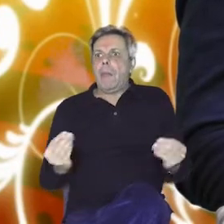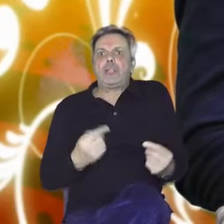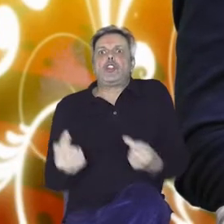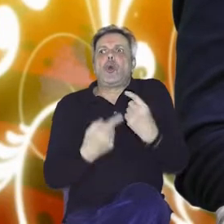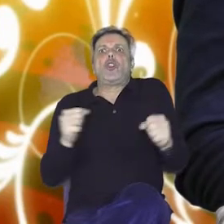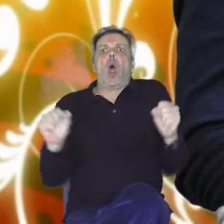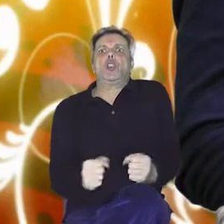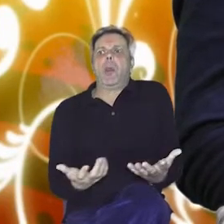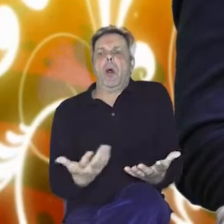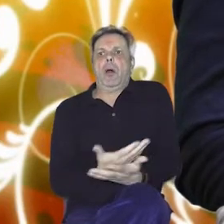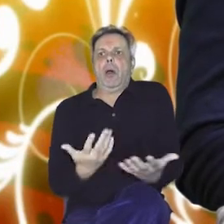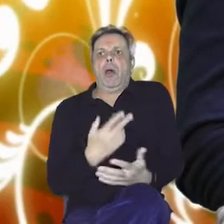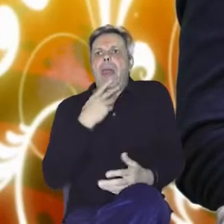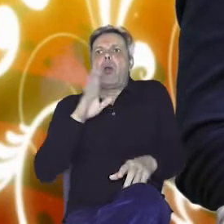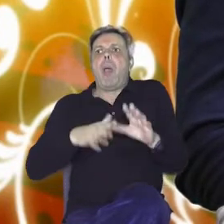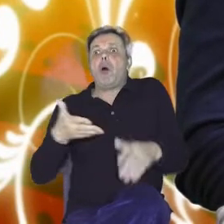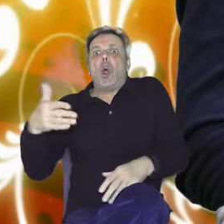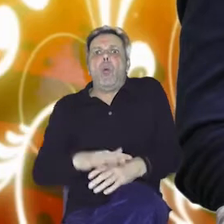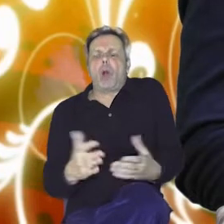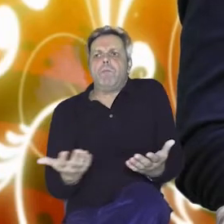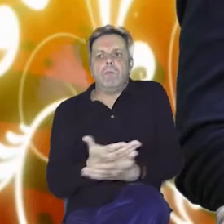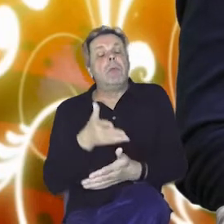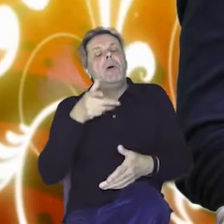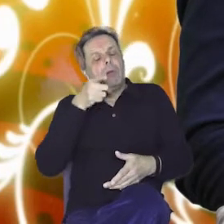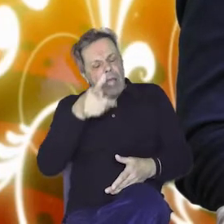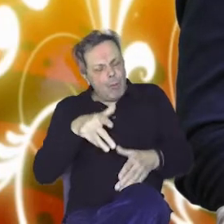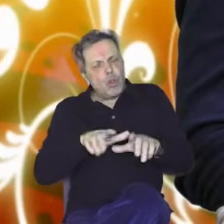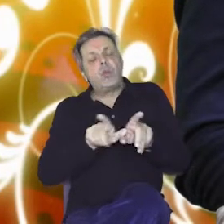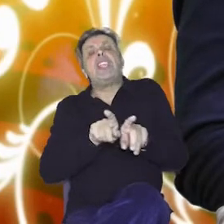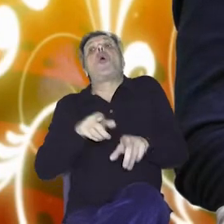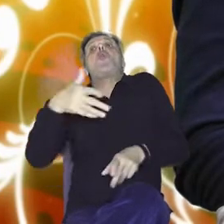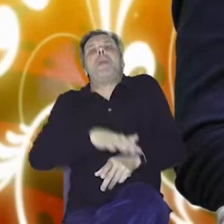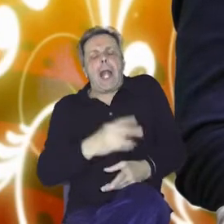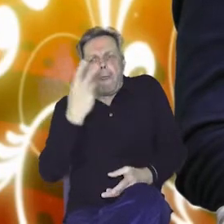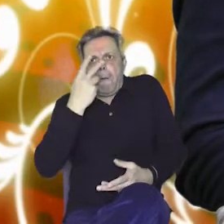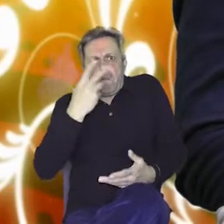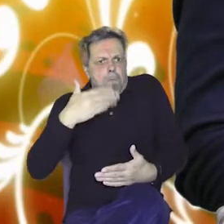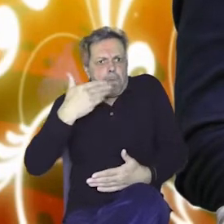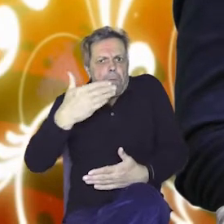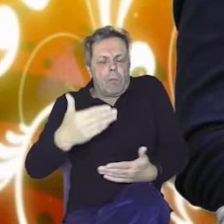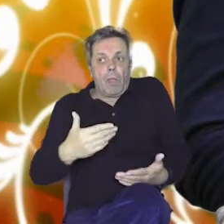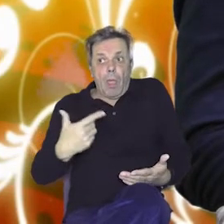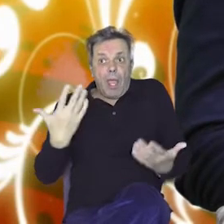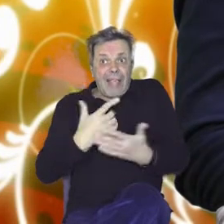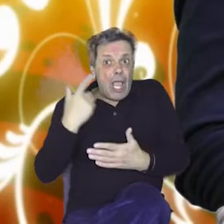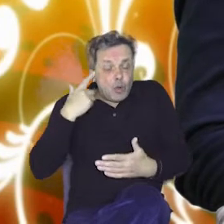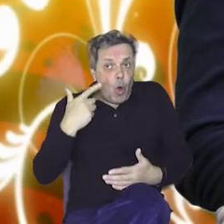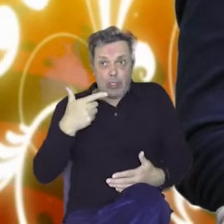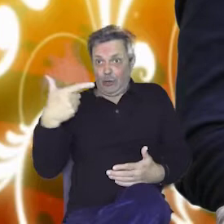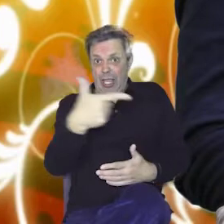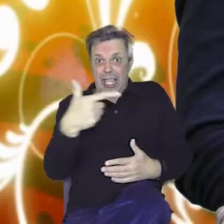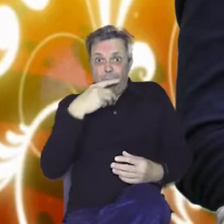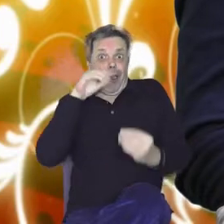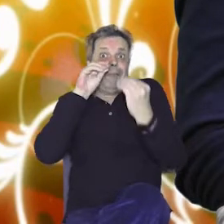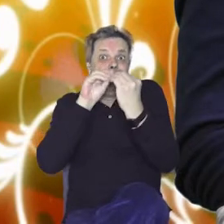ozbiljno, neko je možda umro jer su tamo i ljudi umirali i tak dalje i tak dalje. A onda kad je čuo da su se oni poljubili,